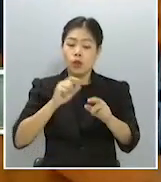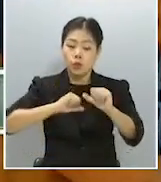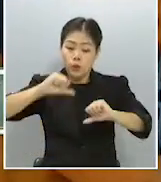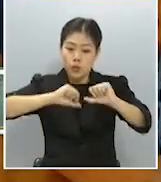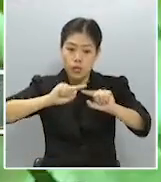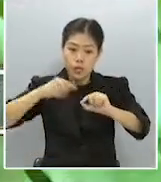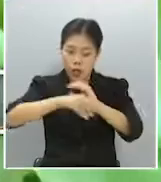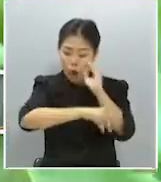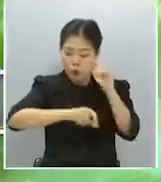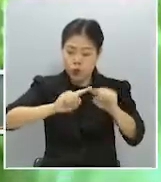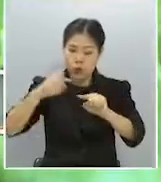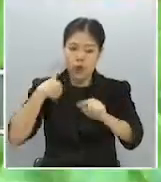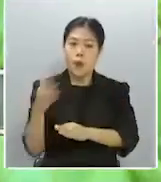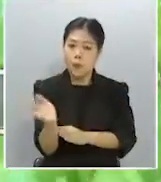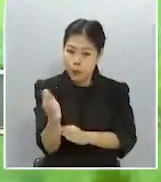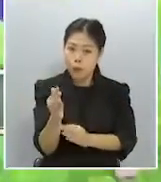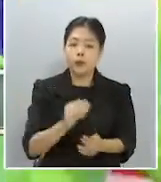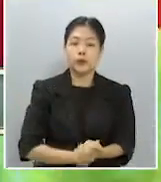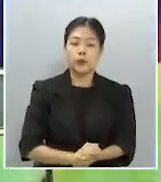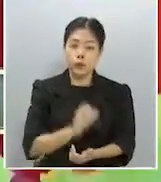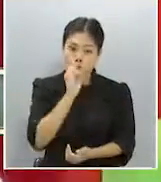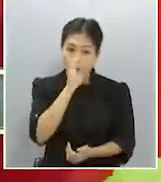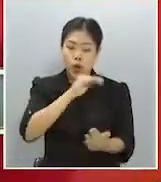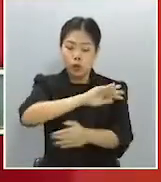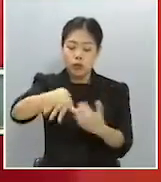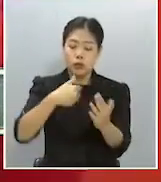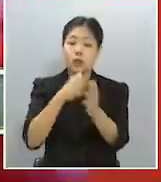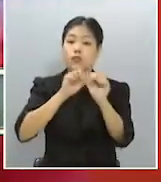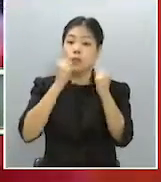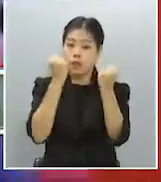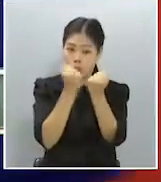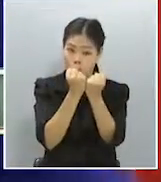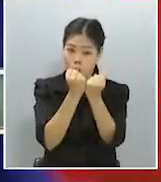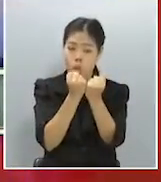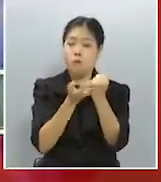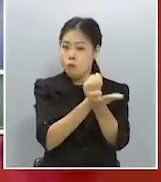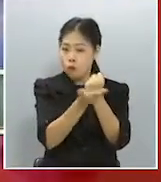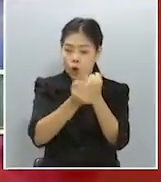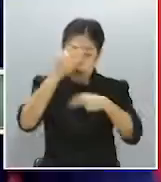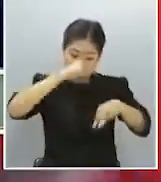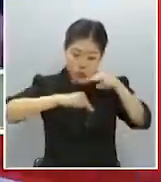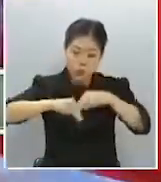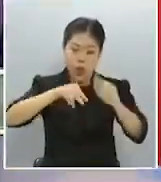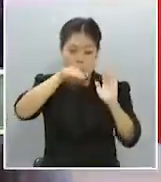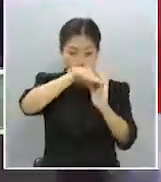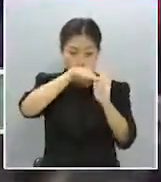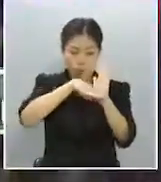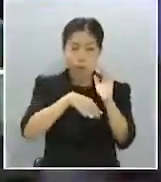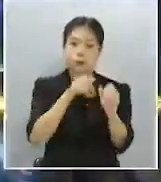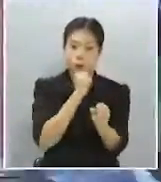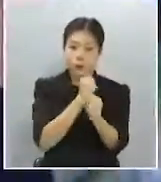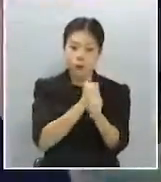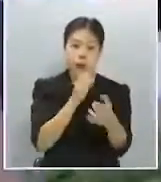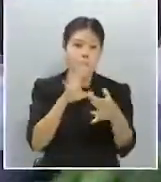ตรและเรื่องสินค้าประมงแปรรูปยืนยันทุกสมาคมที่เป็นสมาชิกของการค้ามีการควบคุมดูแลทุกขั้นตอนการผลิตไม่ให้เกี่ยว